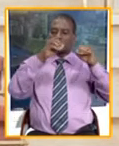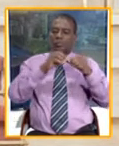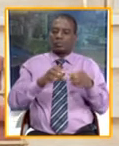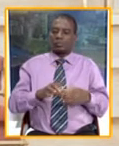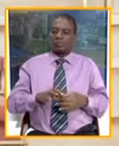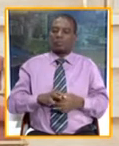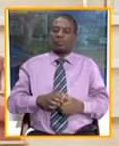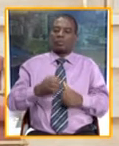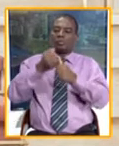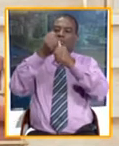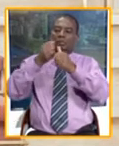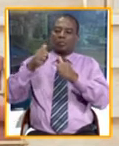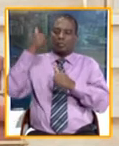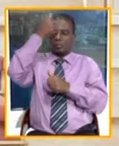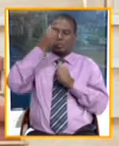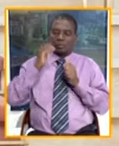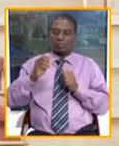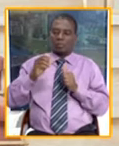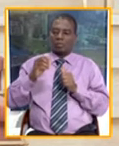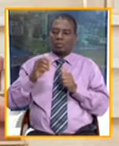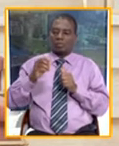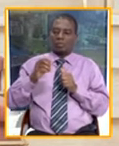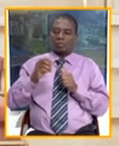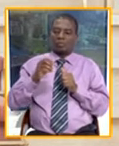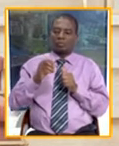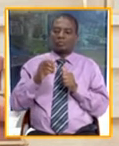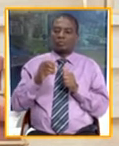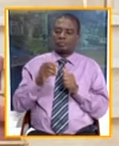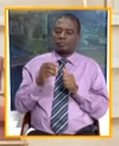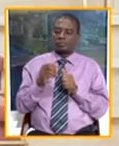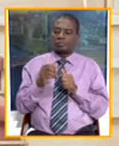Coupe d'Afrique des Nations 2023, COCAN 2023.